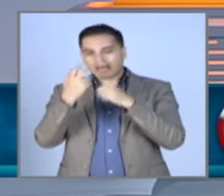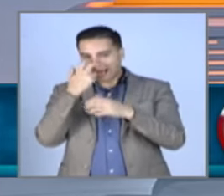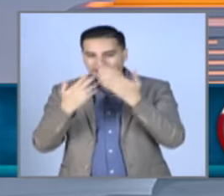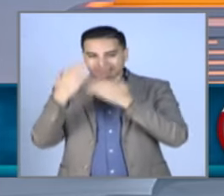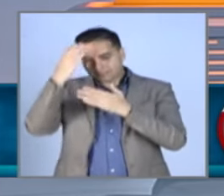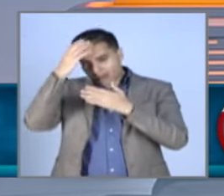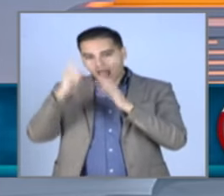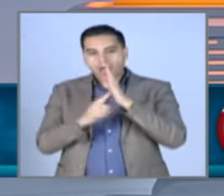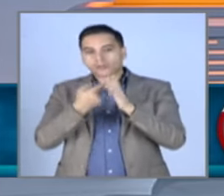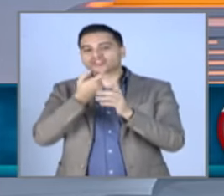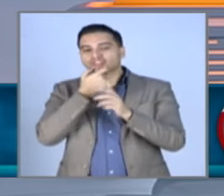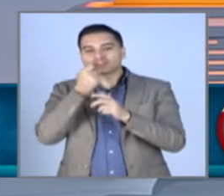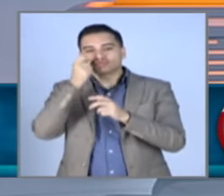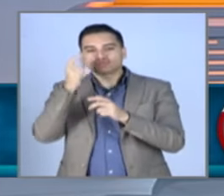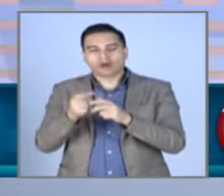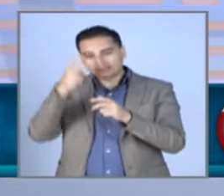عالم إنجليزي.